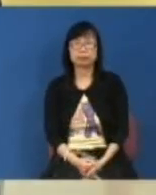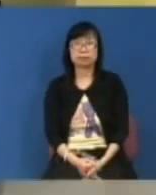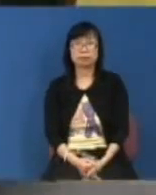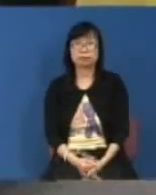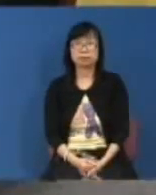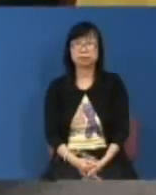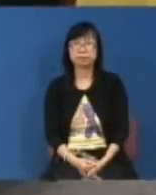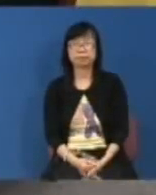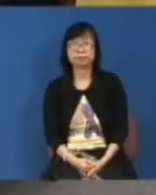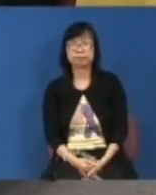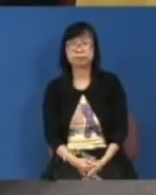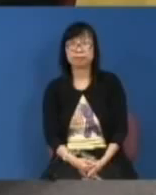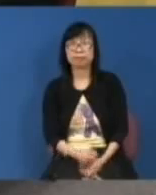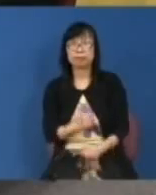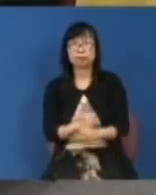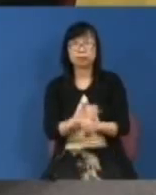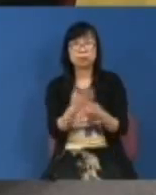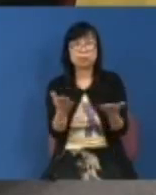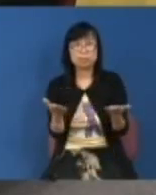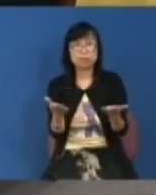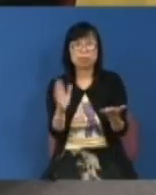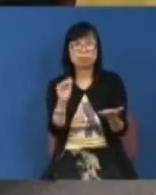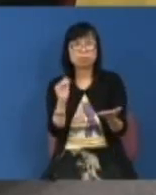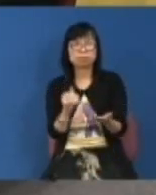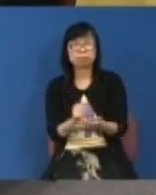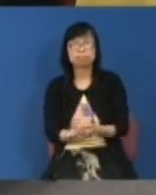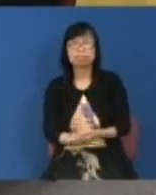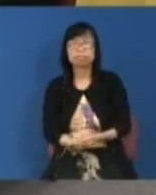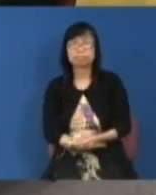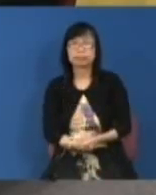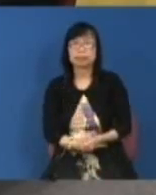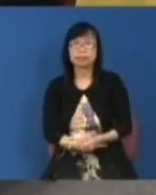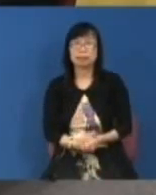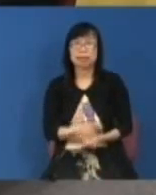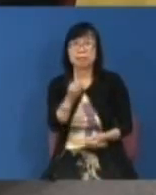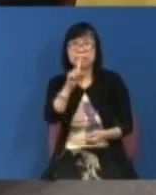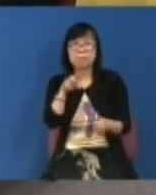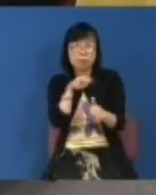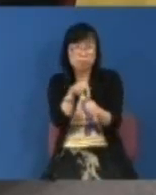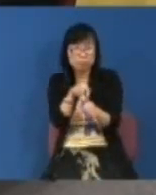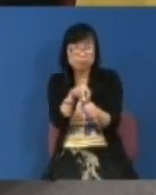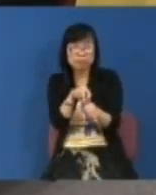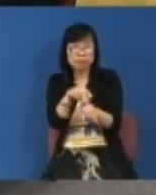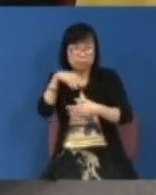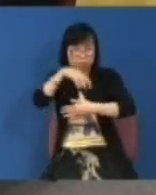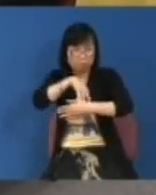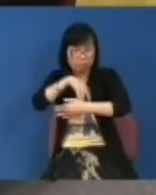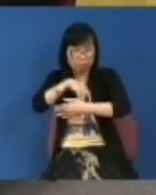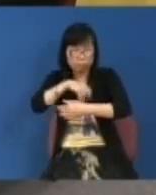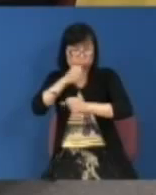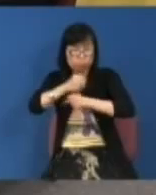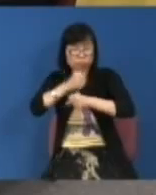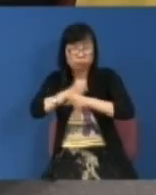係咪？做過乜嘢嚟頂住啊？喺你邊個控制嘅範圍裏面你有做過嘢